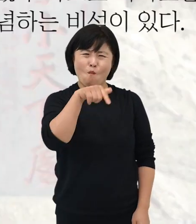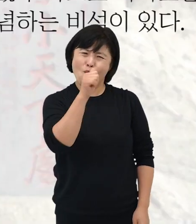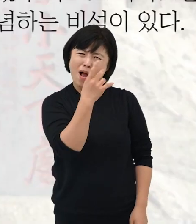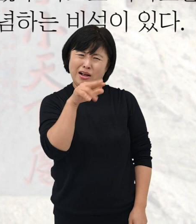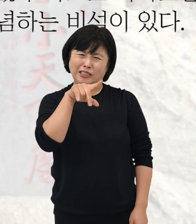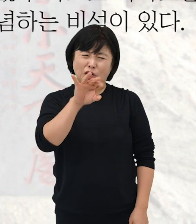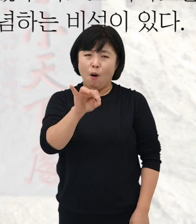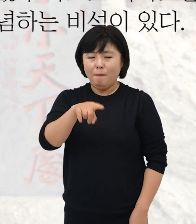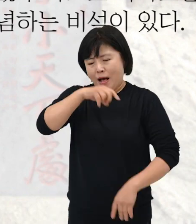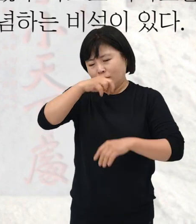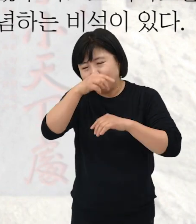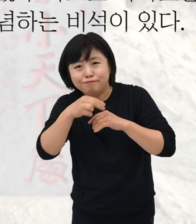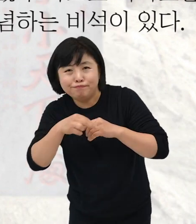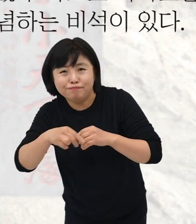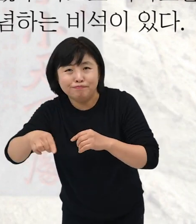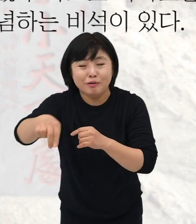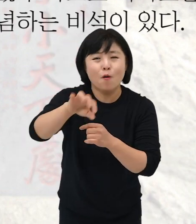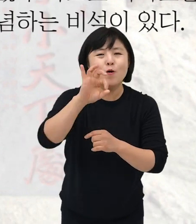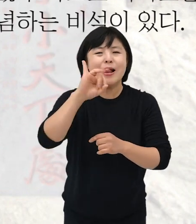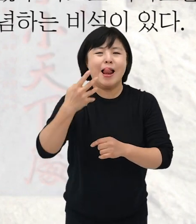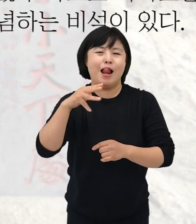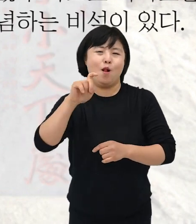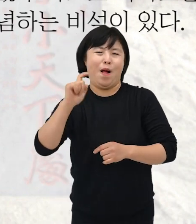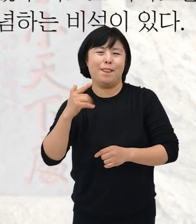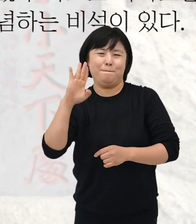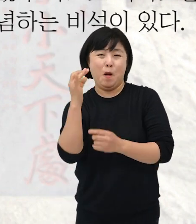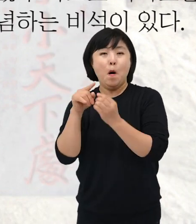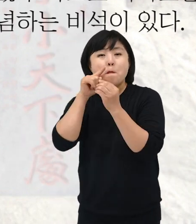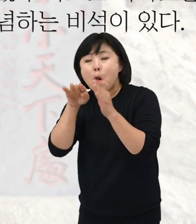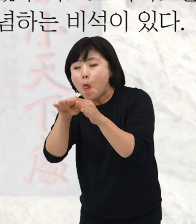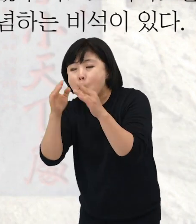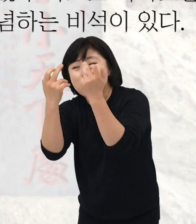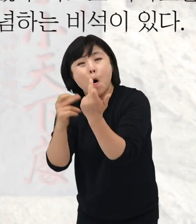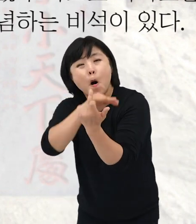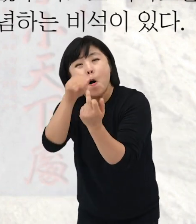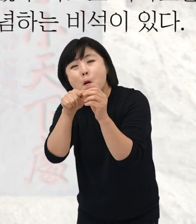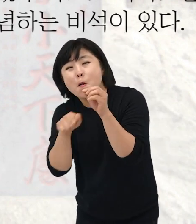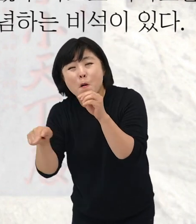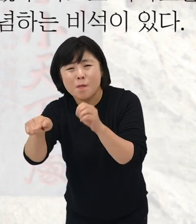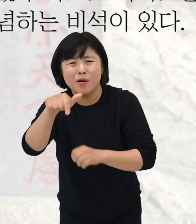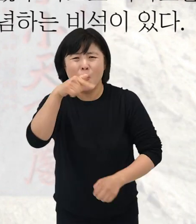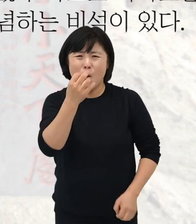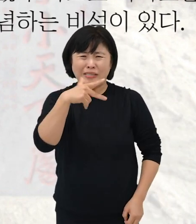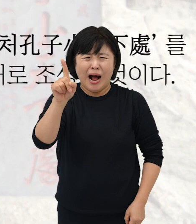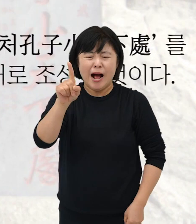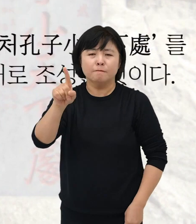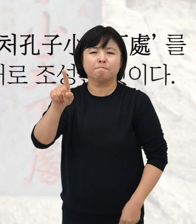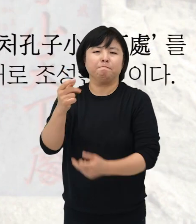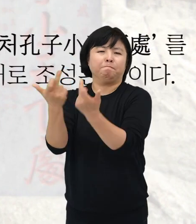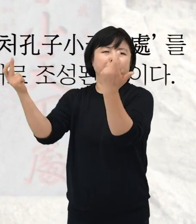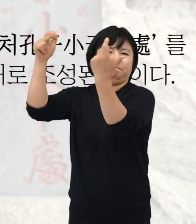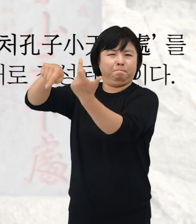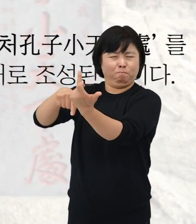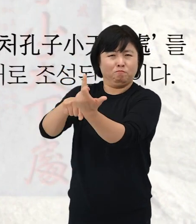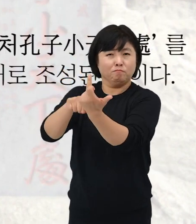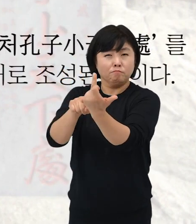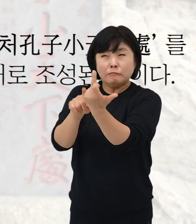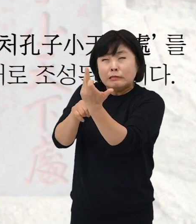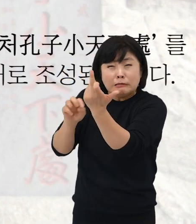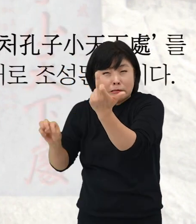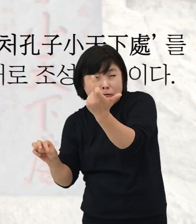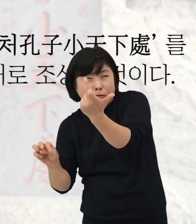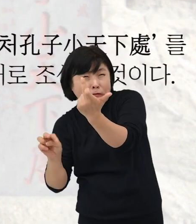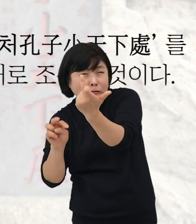옥황정을 내려와 일관봉 쪽으로 가다 보면 공자님의 태산 등정을 기념하는 비석이 있다. 공자가 태산에